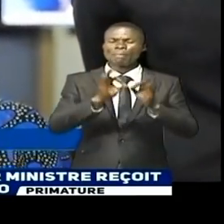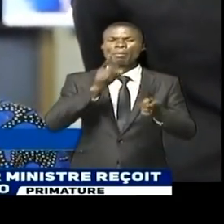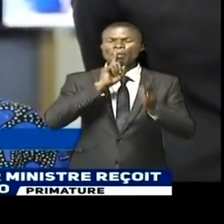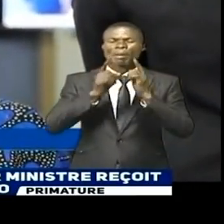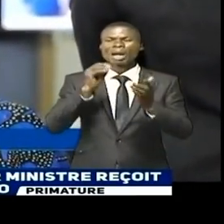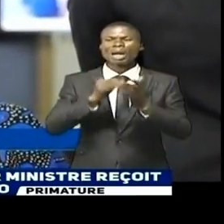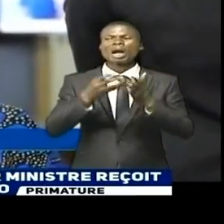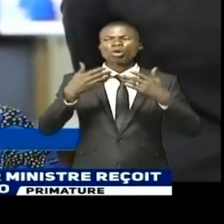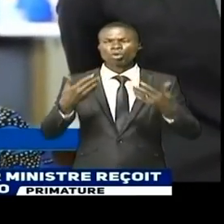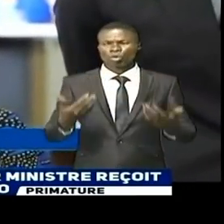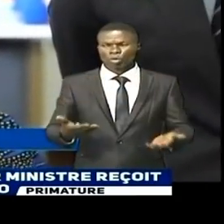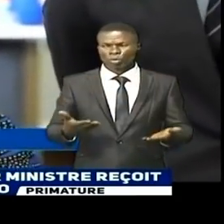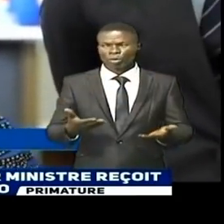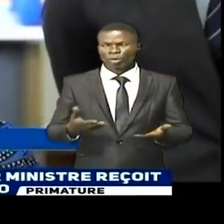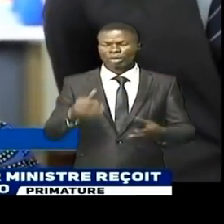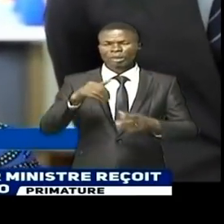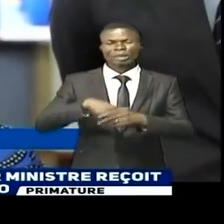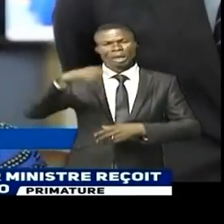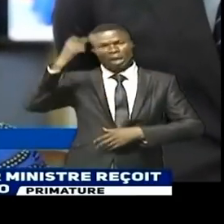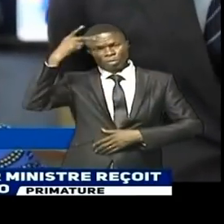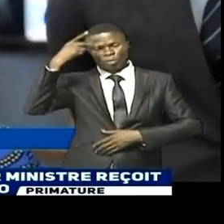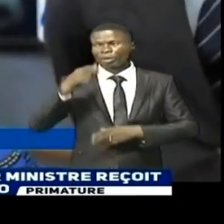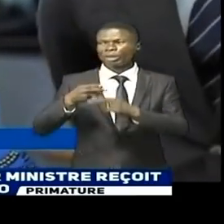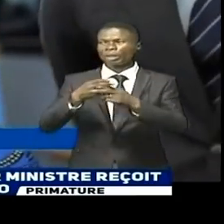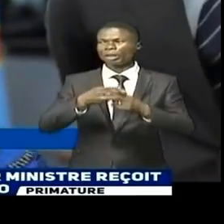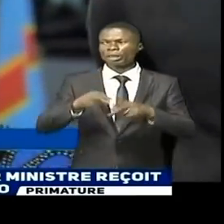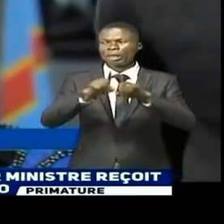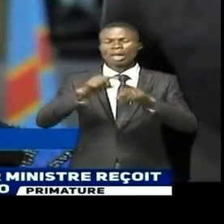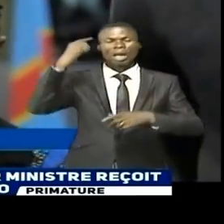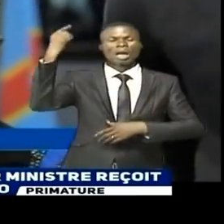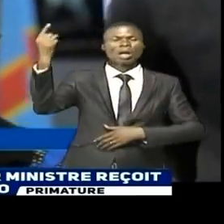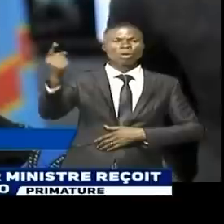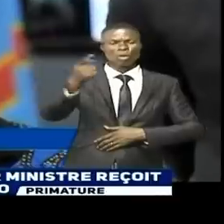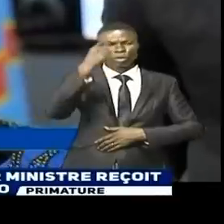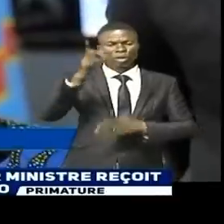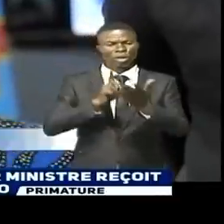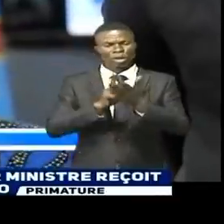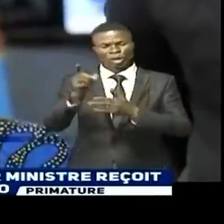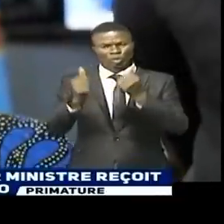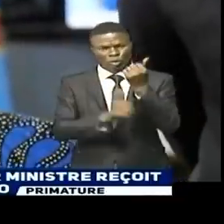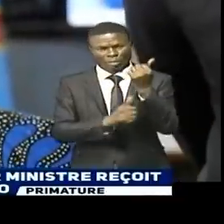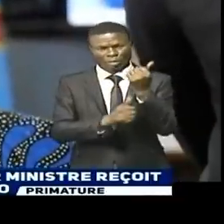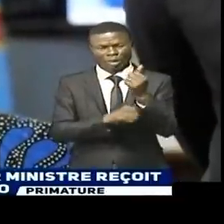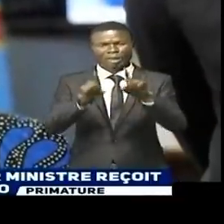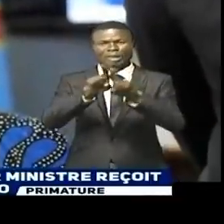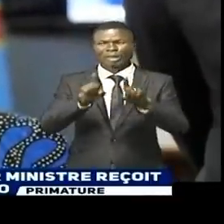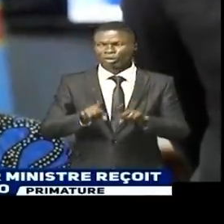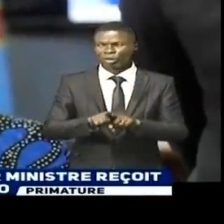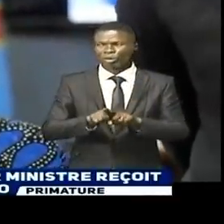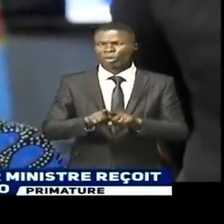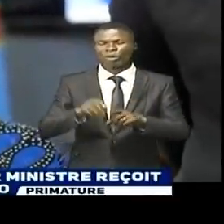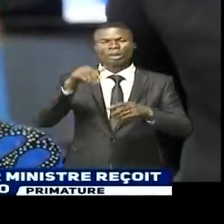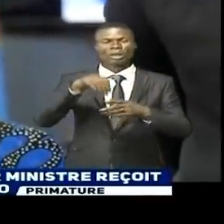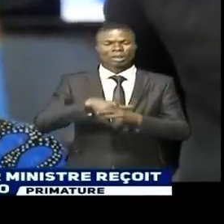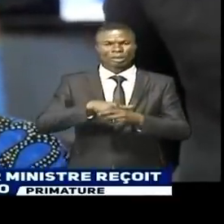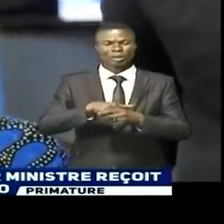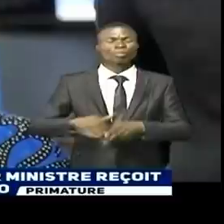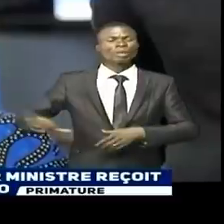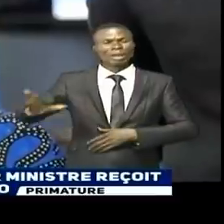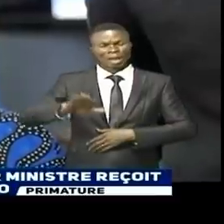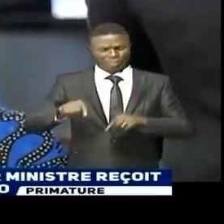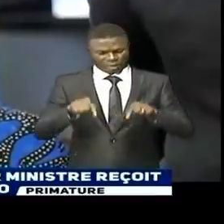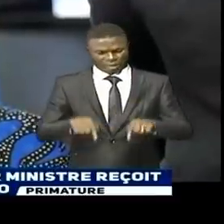au niveau politique sécuritaire humanitaire droits de l'homme dans le pays